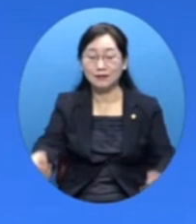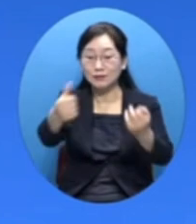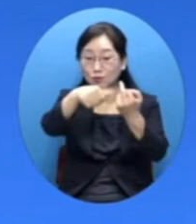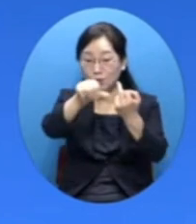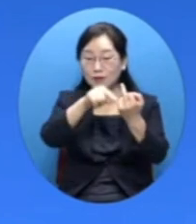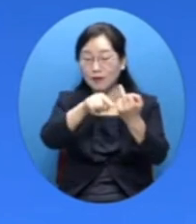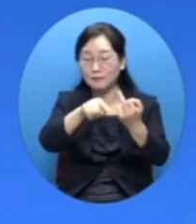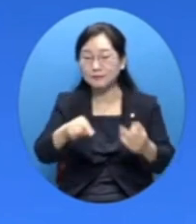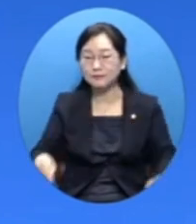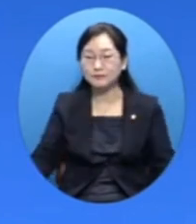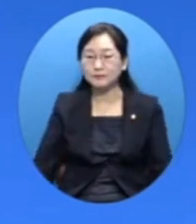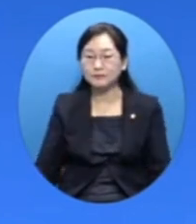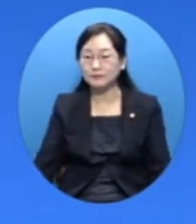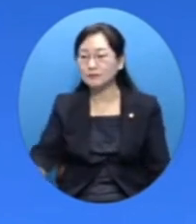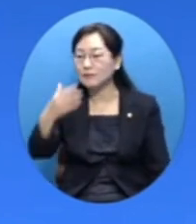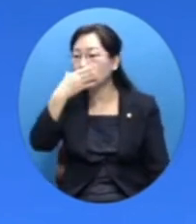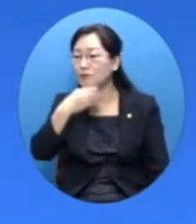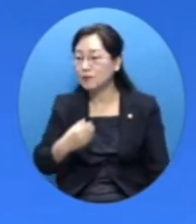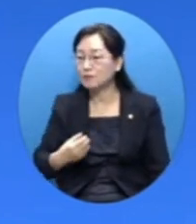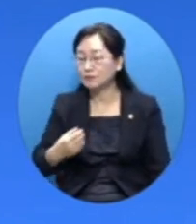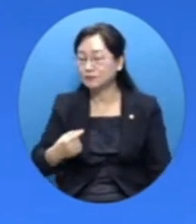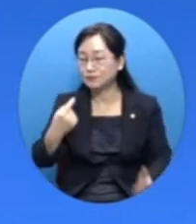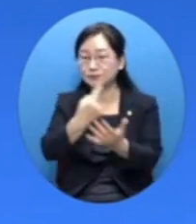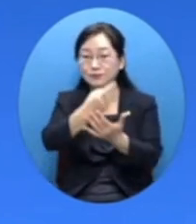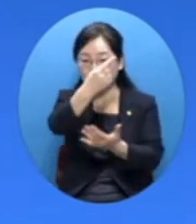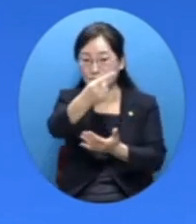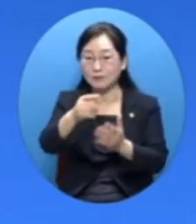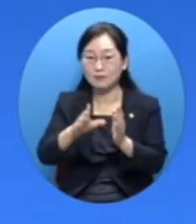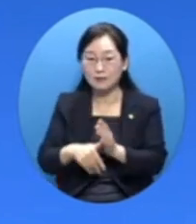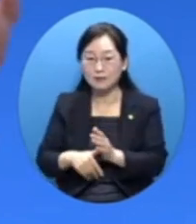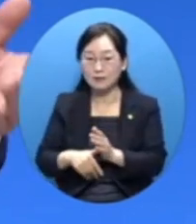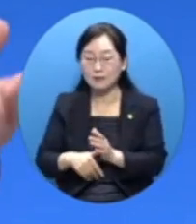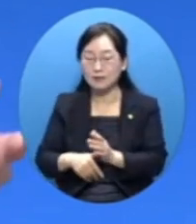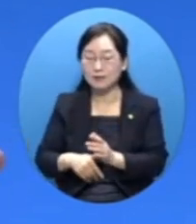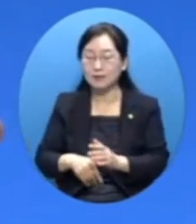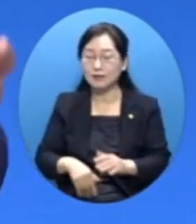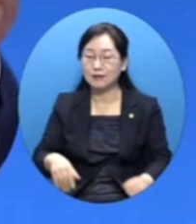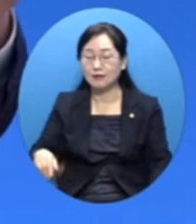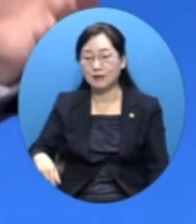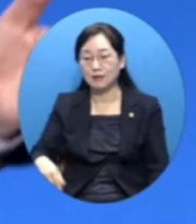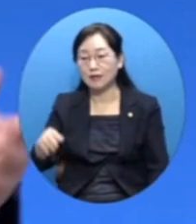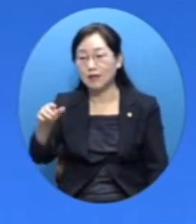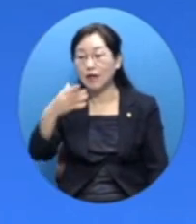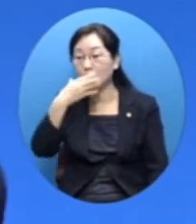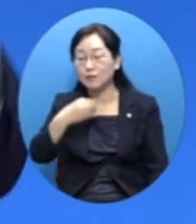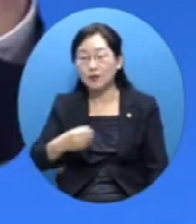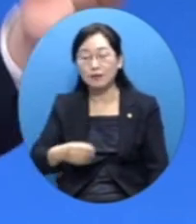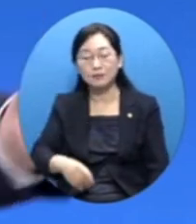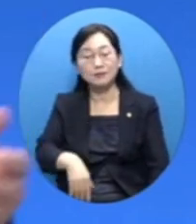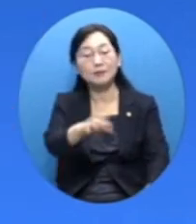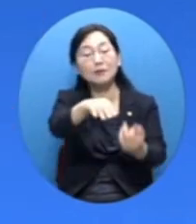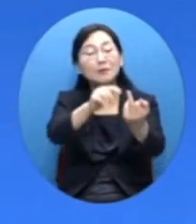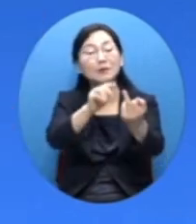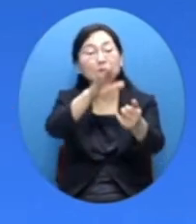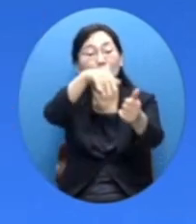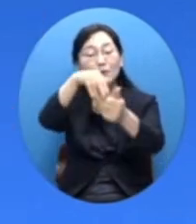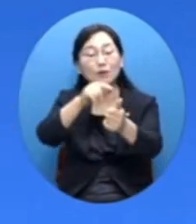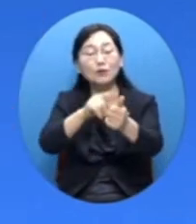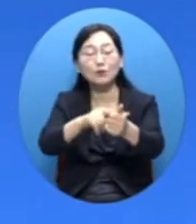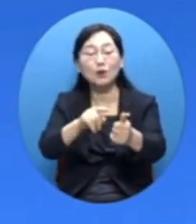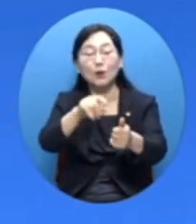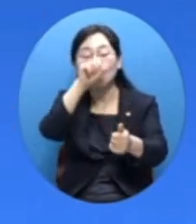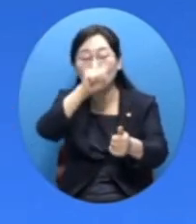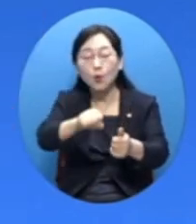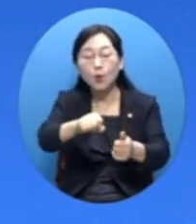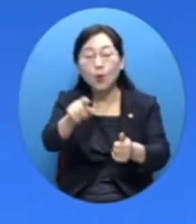조카이 아브라함을 떠날 때 아브라함이 조카에게 내가 먼저 종을 택해서 가라 선택권을